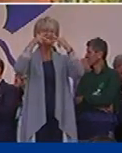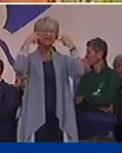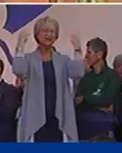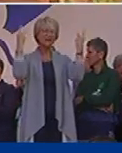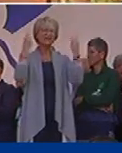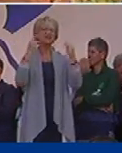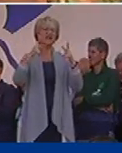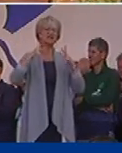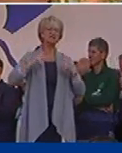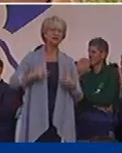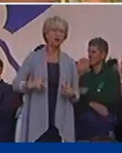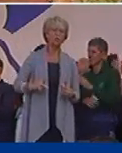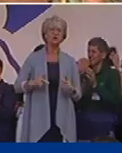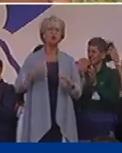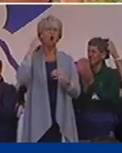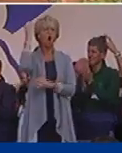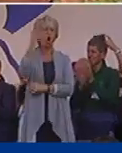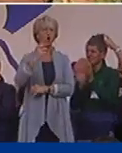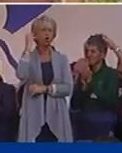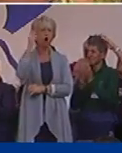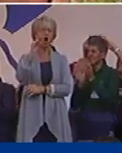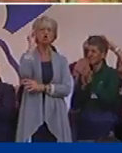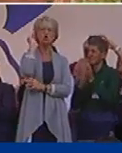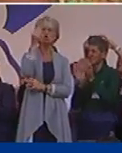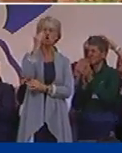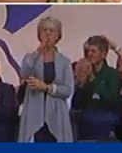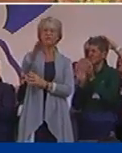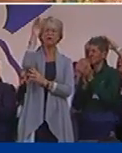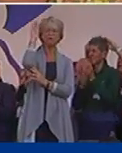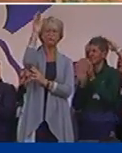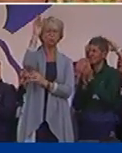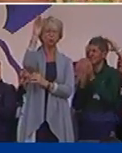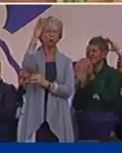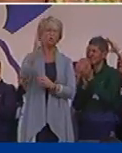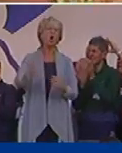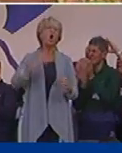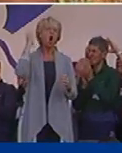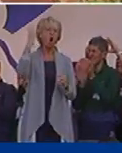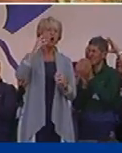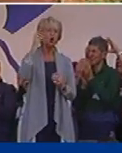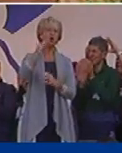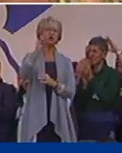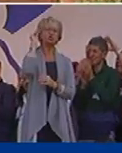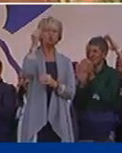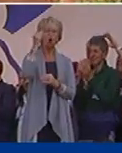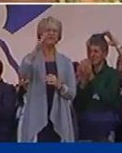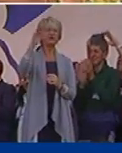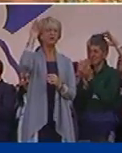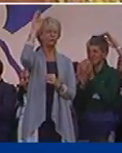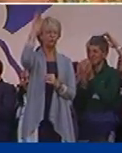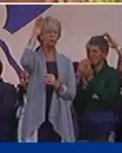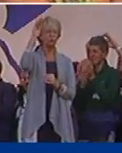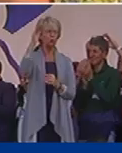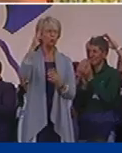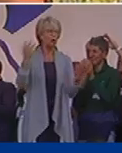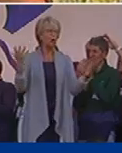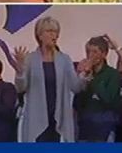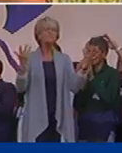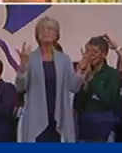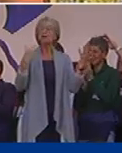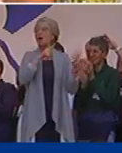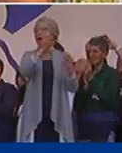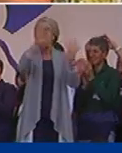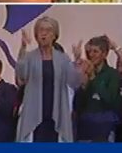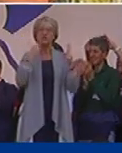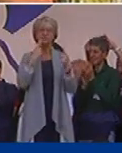tranquillità. Orgoglio giovani e futuro. Orgoglio giovani e futuro. È qualcun altro che deve